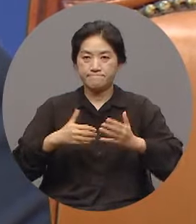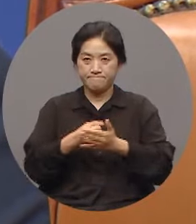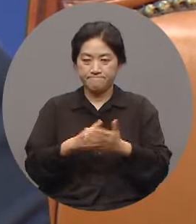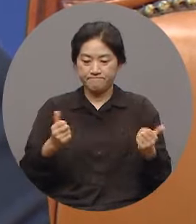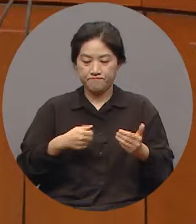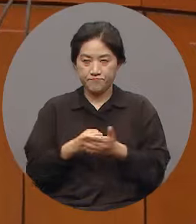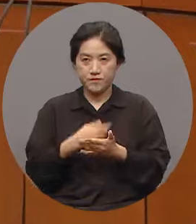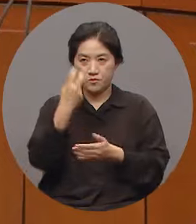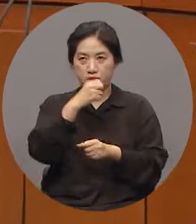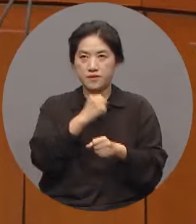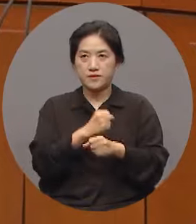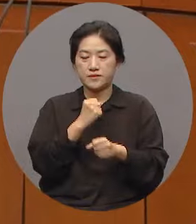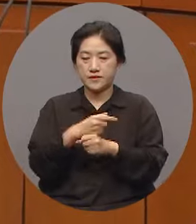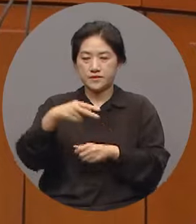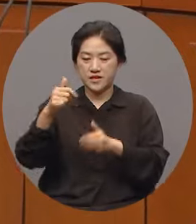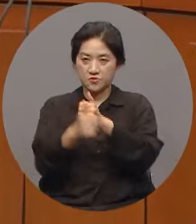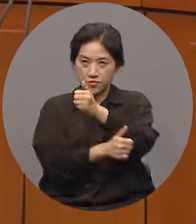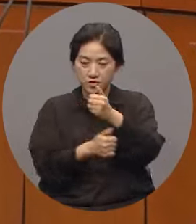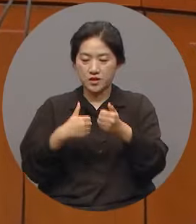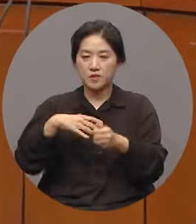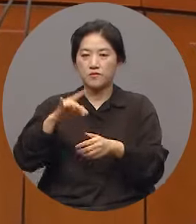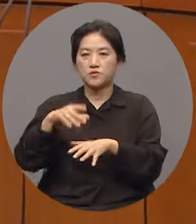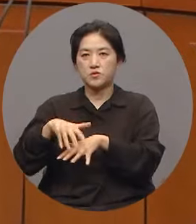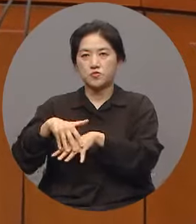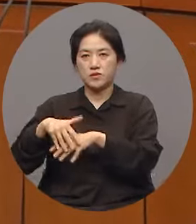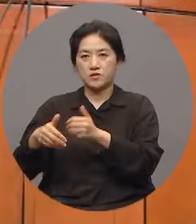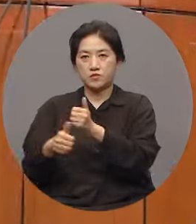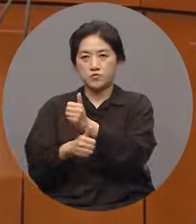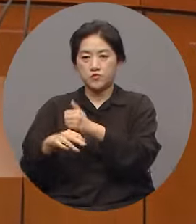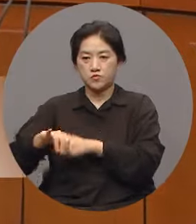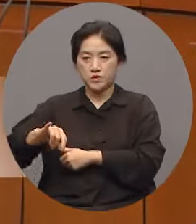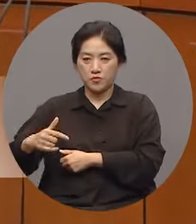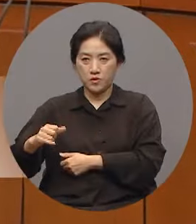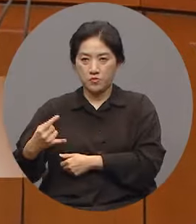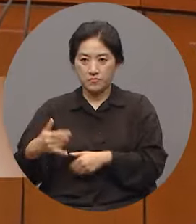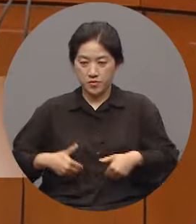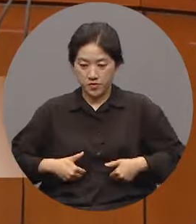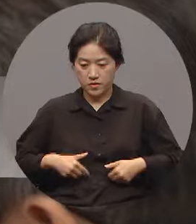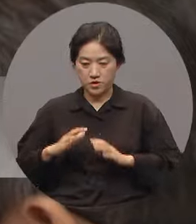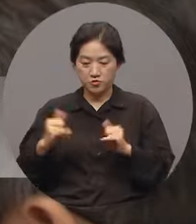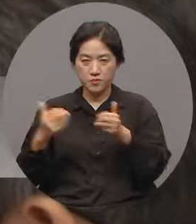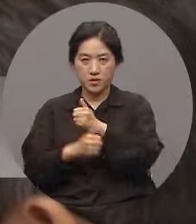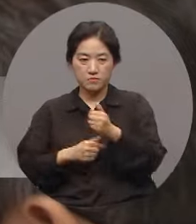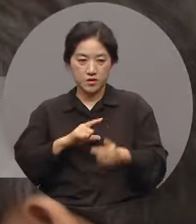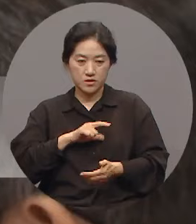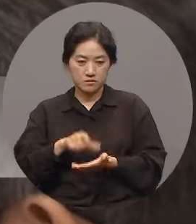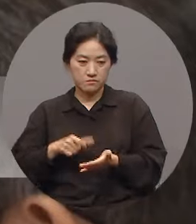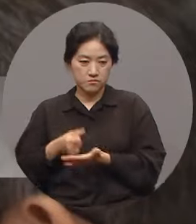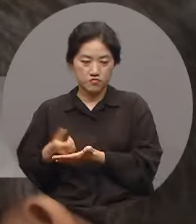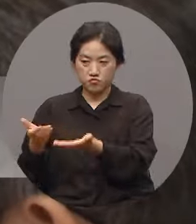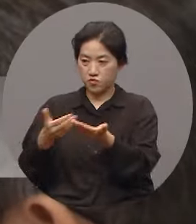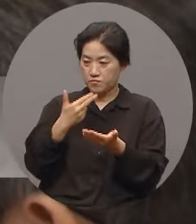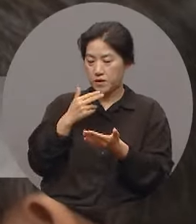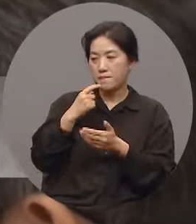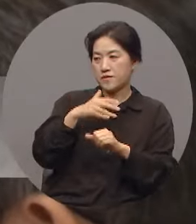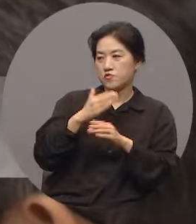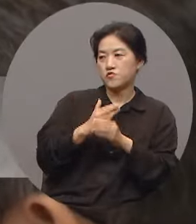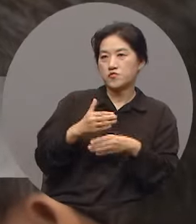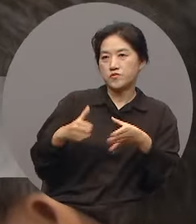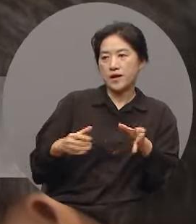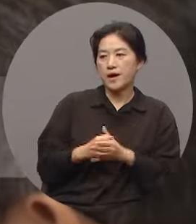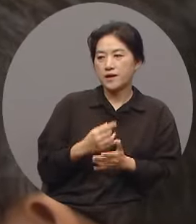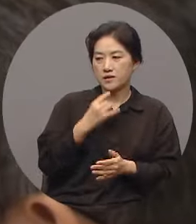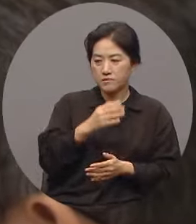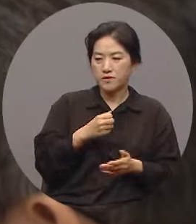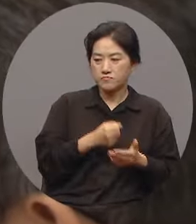해당 상임위에서 국정조사위원회부터 구성해야 하는데 만약 국민의힘이 위원 명단을 내지 않으면 민주당 단독으로